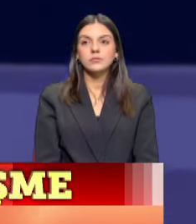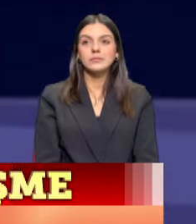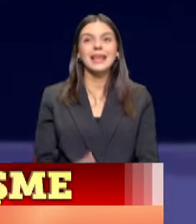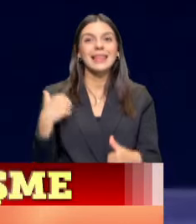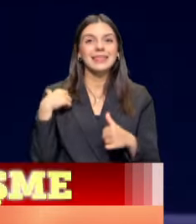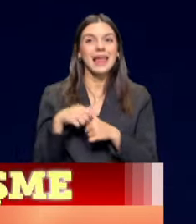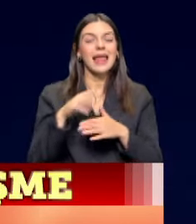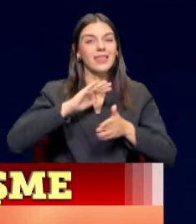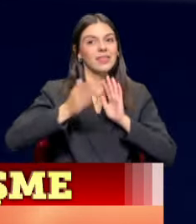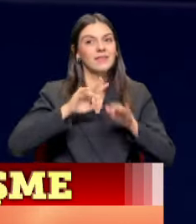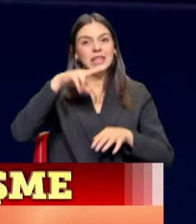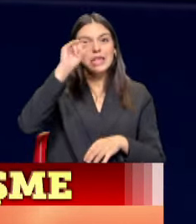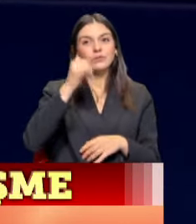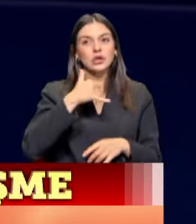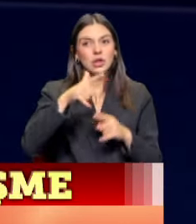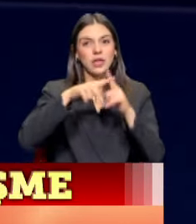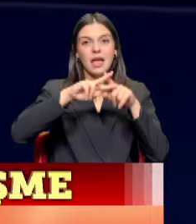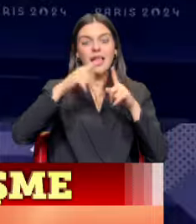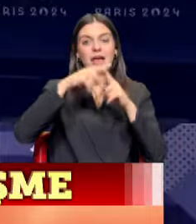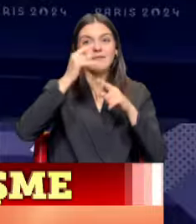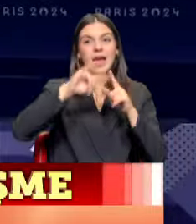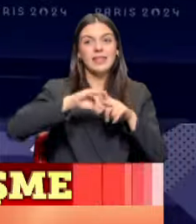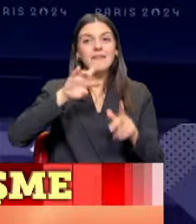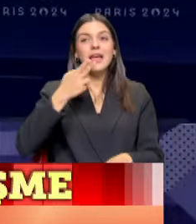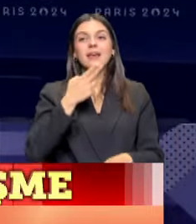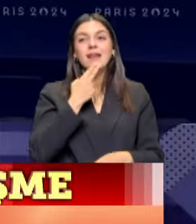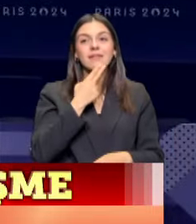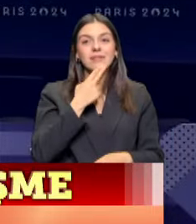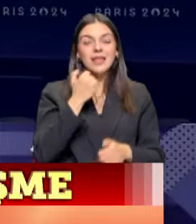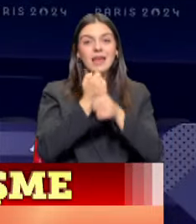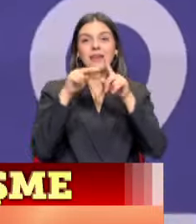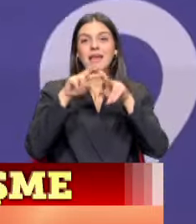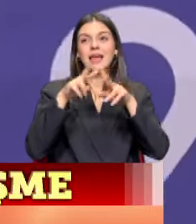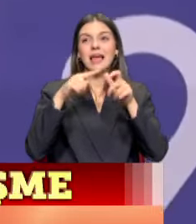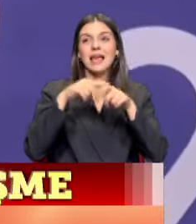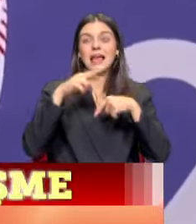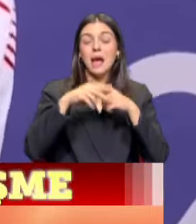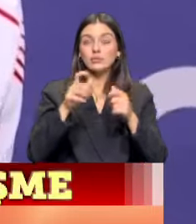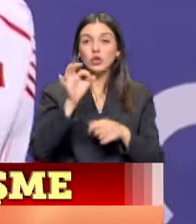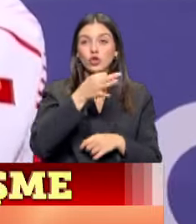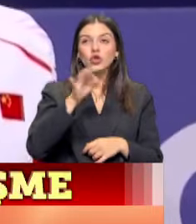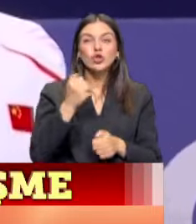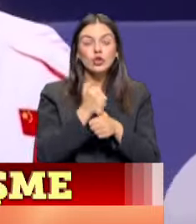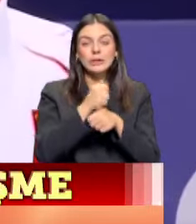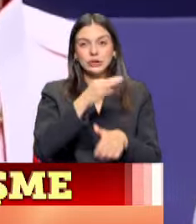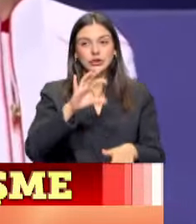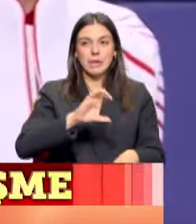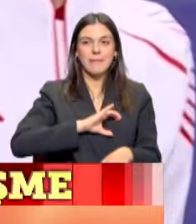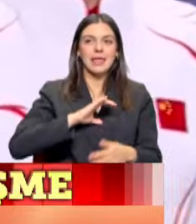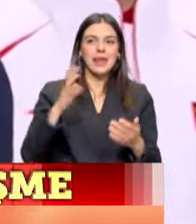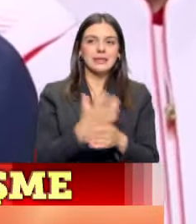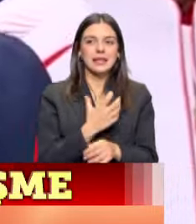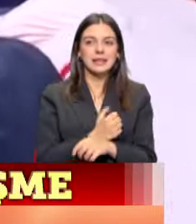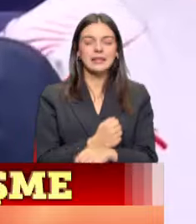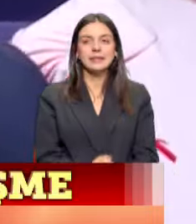Yine para tekvando'da 70 kiloda Fatih Çelik ve kadınlar 57 kiloda Gamze Gürdal gümüş madalya kazandı. Alkışlarıyla